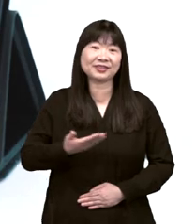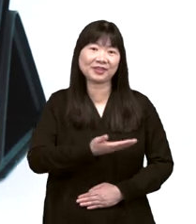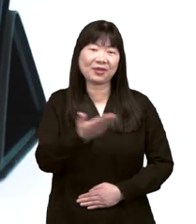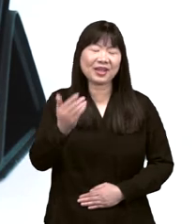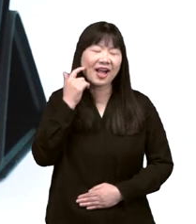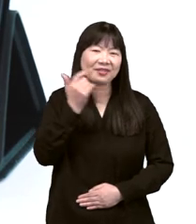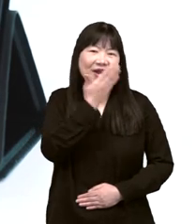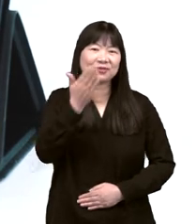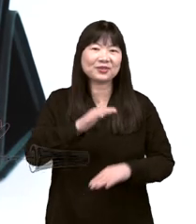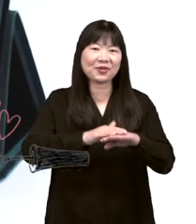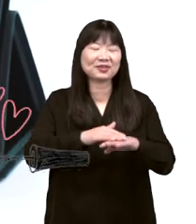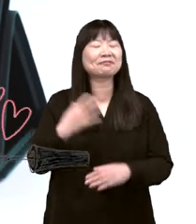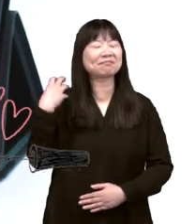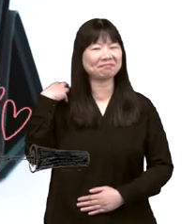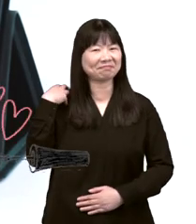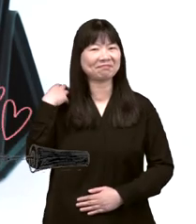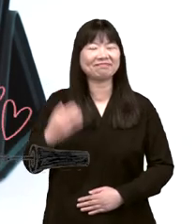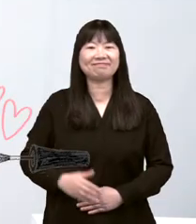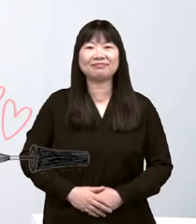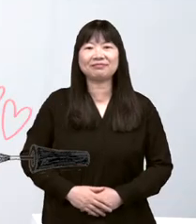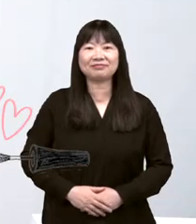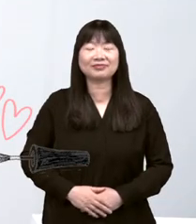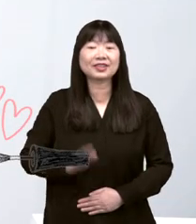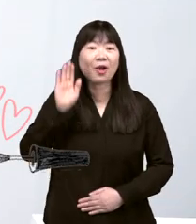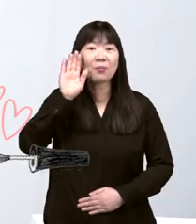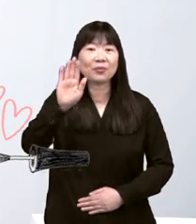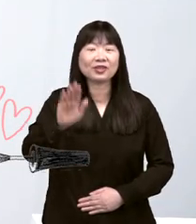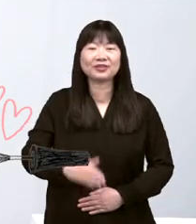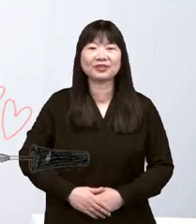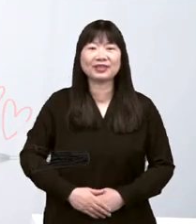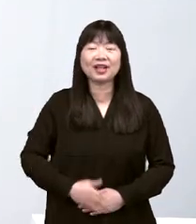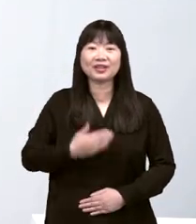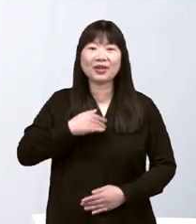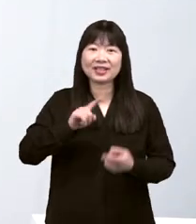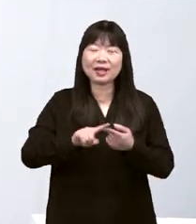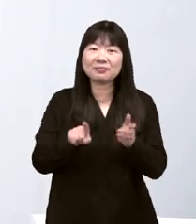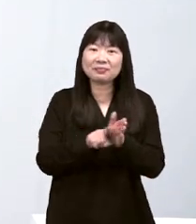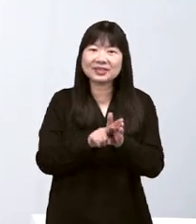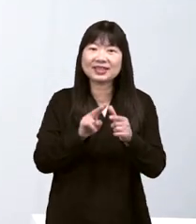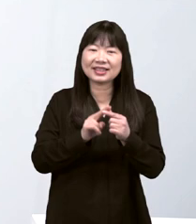여러분의 아름다운 손을 책임지겠습니다. 앞으로도 저에 대한